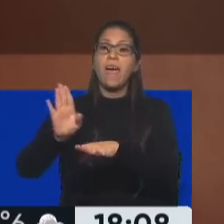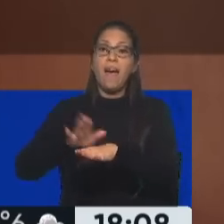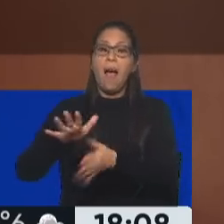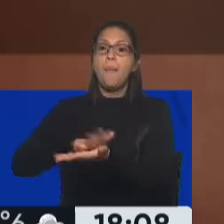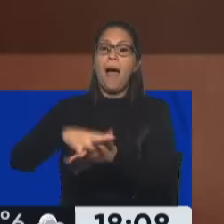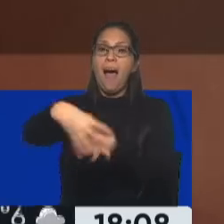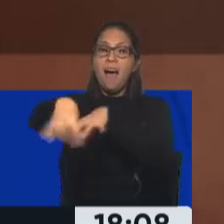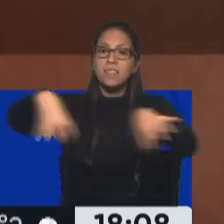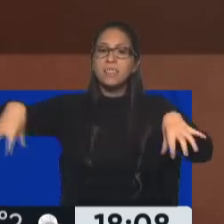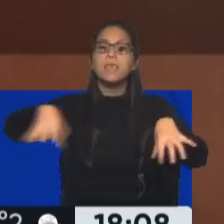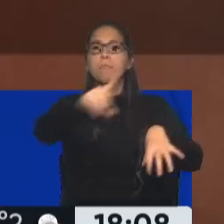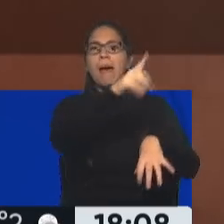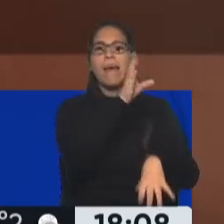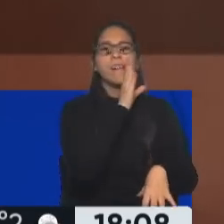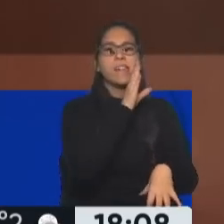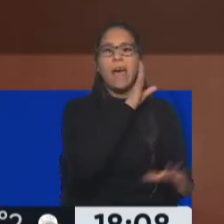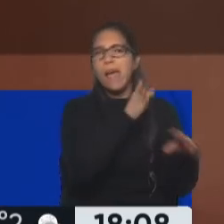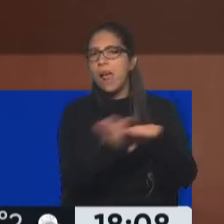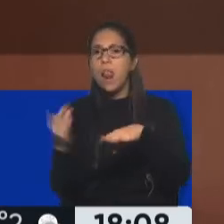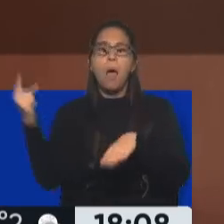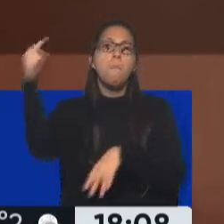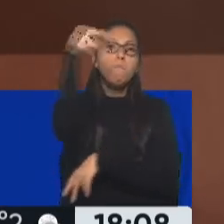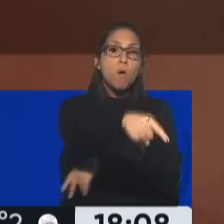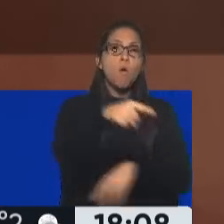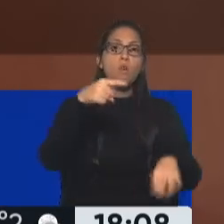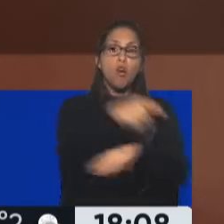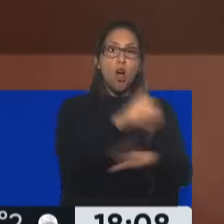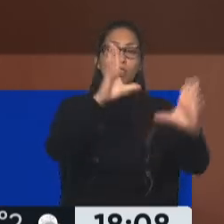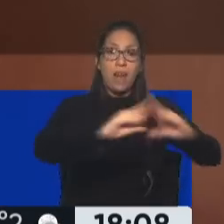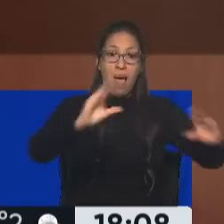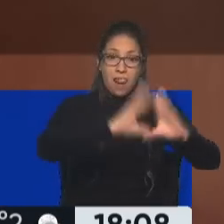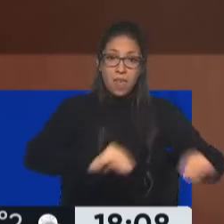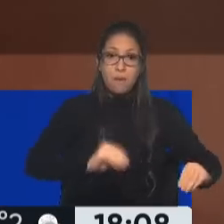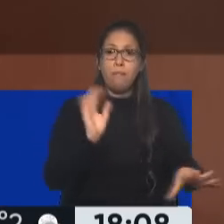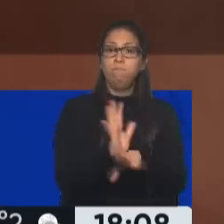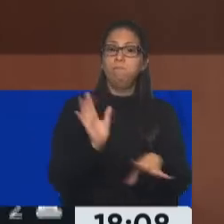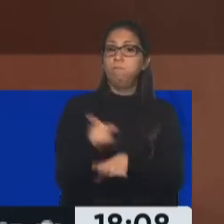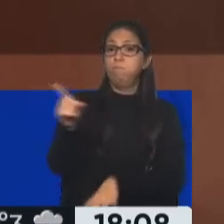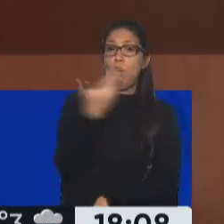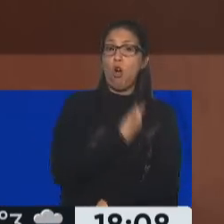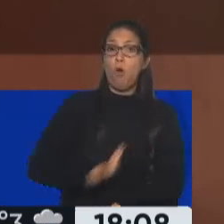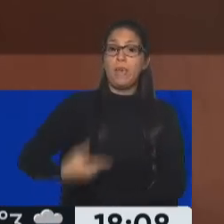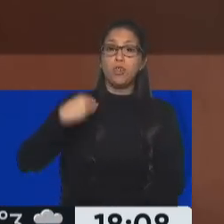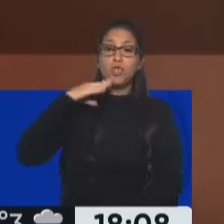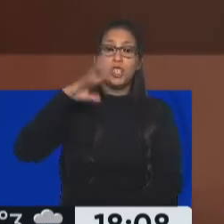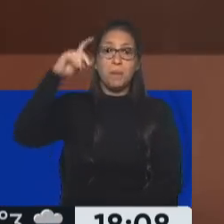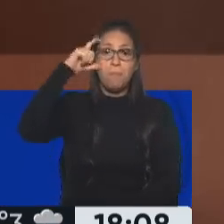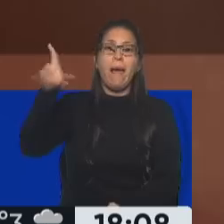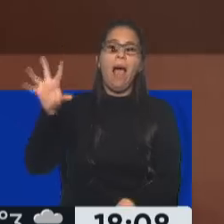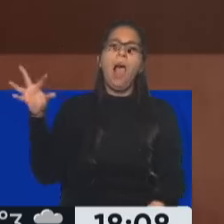القبرصية للعدو الإسرائيلي لاستهداف لبنان يعني أن الحكومة القبرصية أصبحت جزءا من